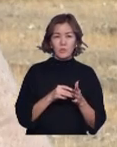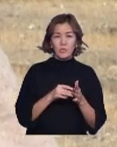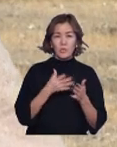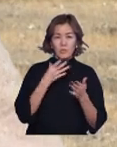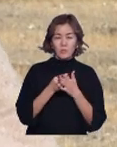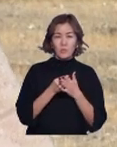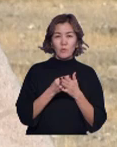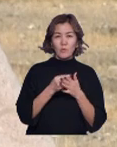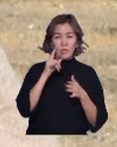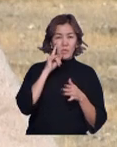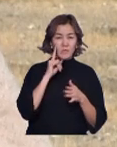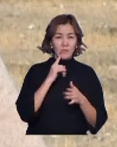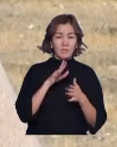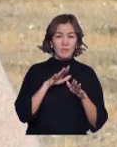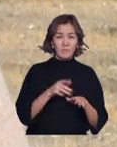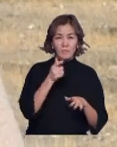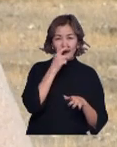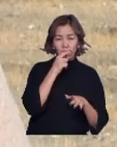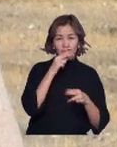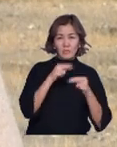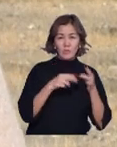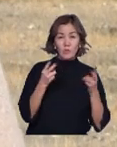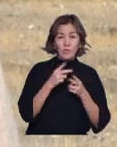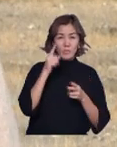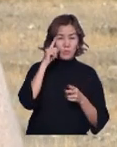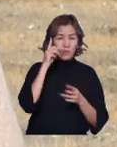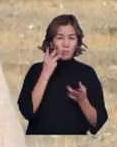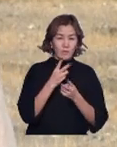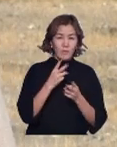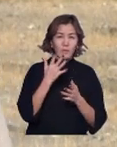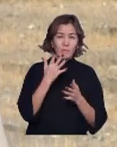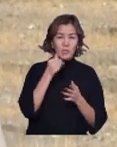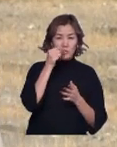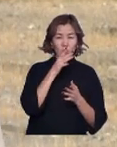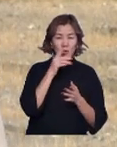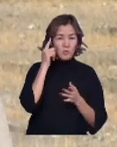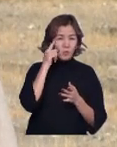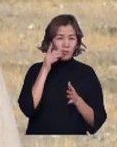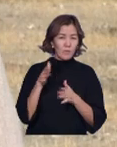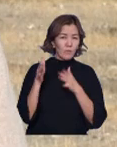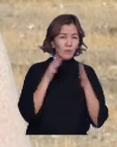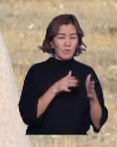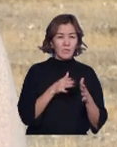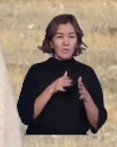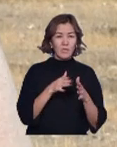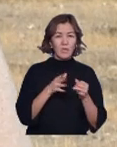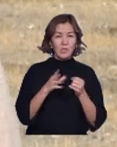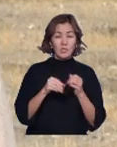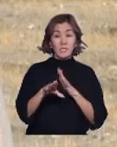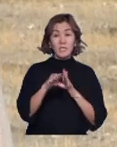жай. Келгеннен кейін бір 5 жылдай ойланып жүрдік, қай жерге салсақ екен деп. Сол осы жерді